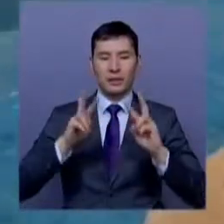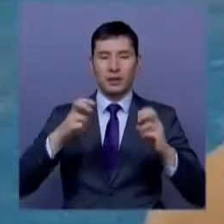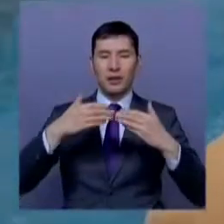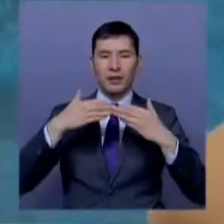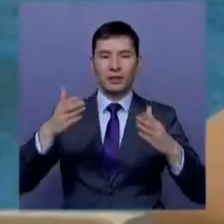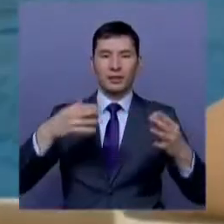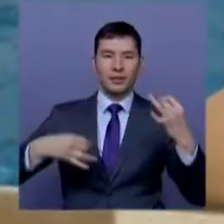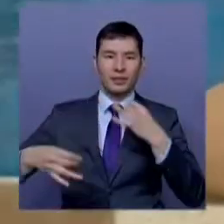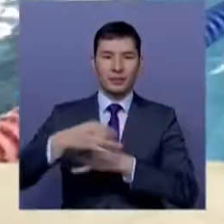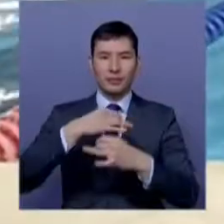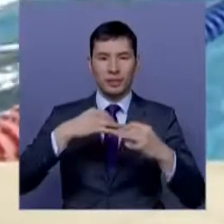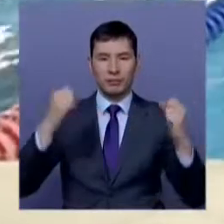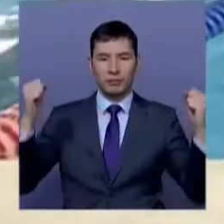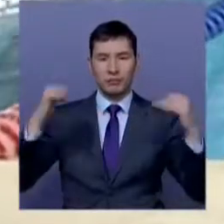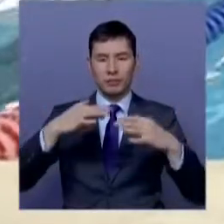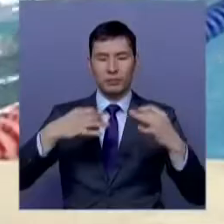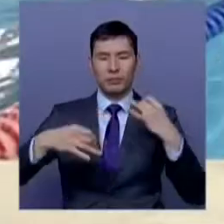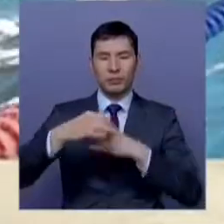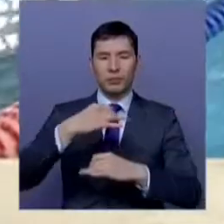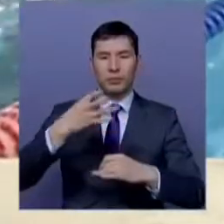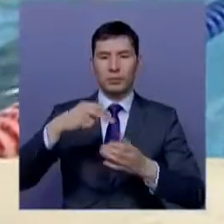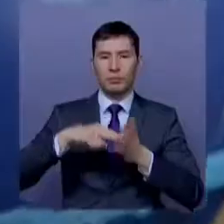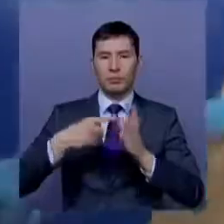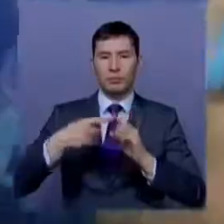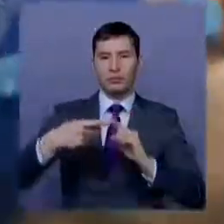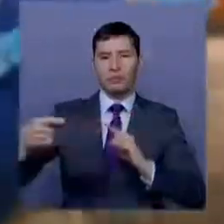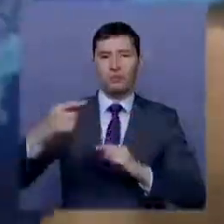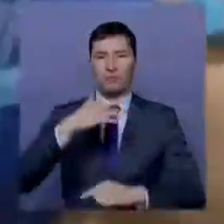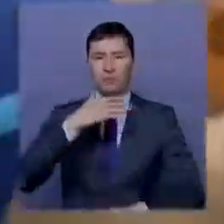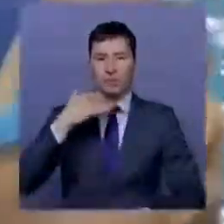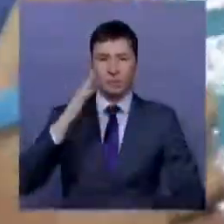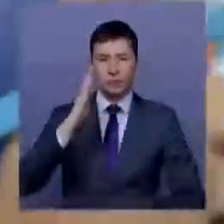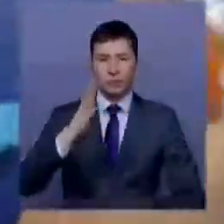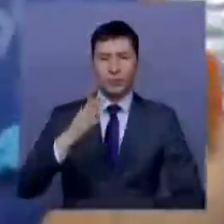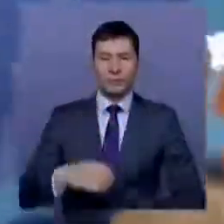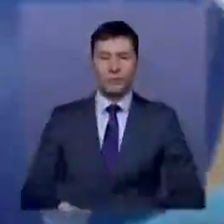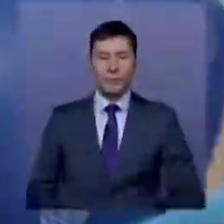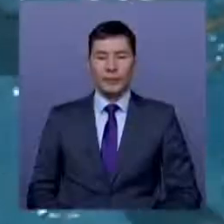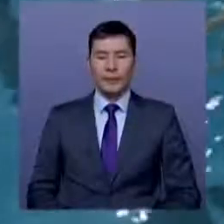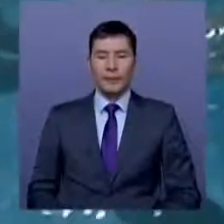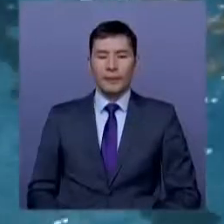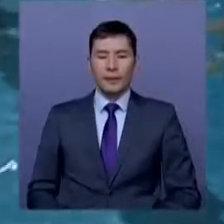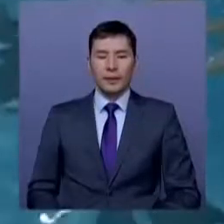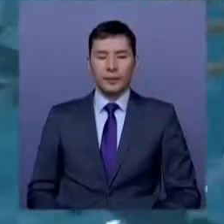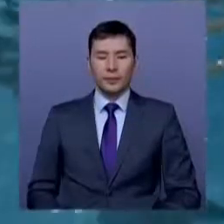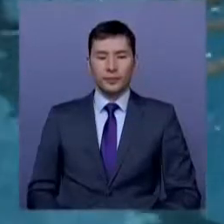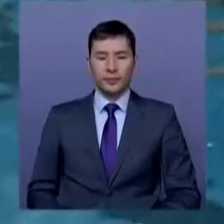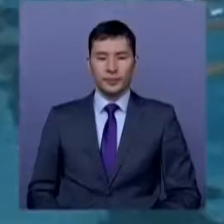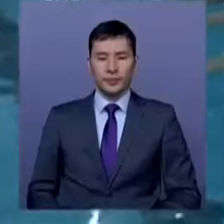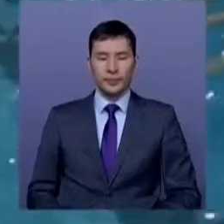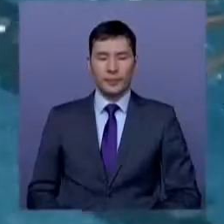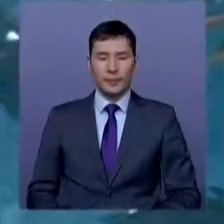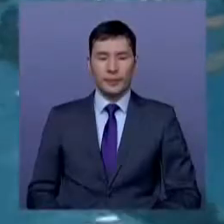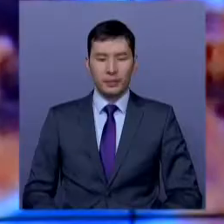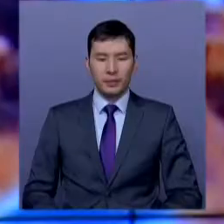өткен кездесулерді ұйымдастыру алдағы уақытта да жоспарланып отыр. Лағат Арғынұлы, Мирам Исабеков, Алматы